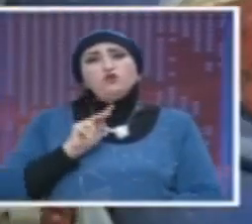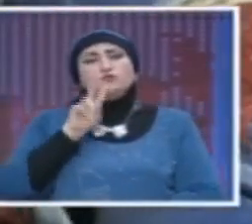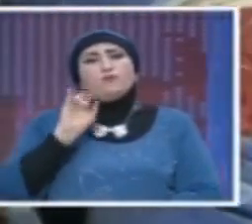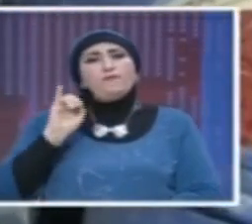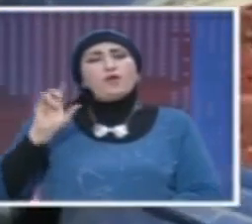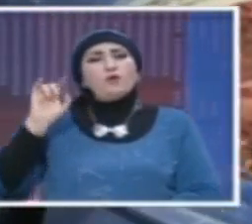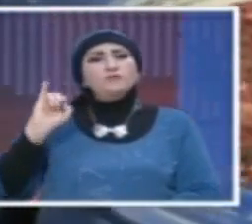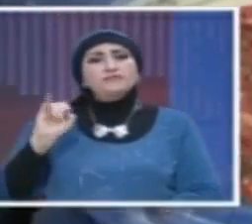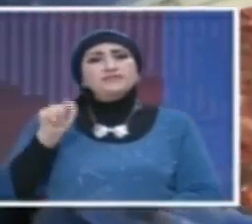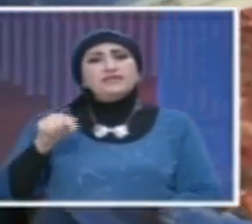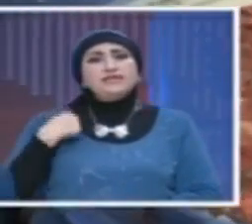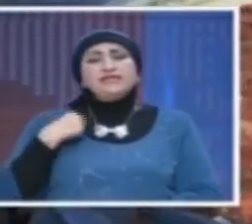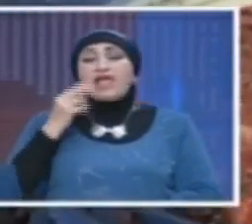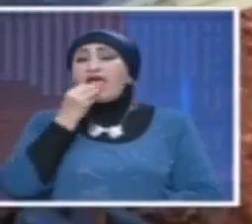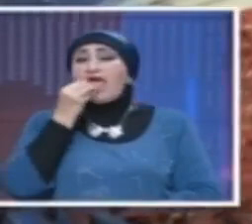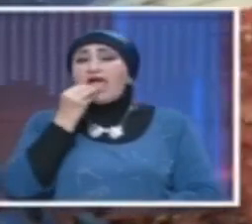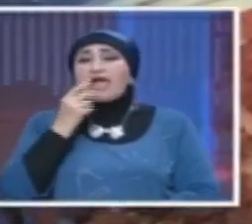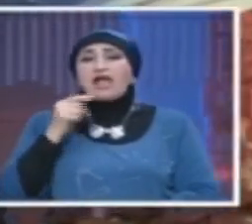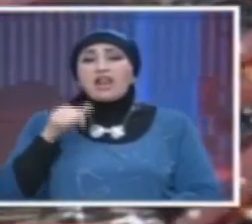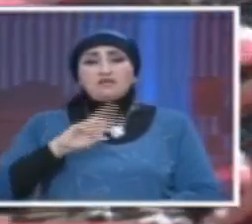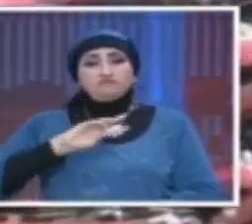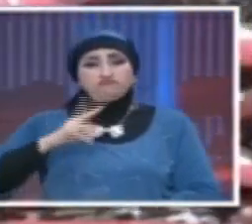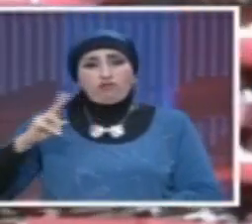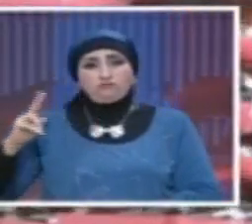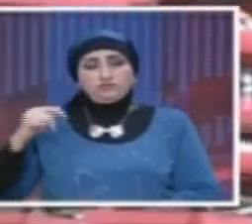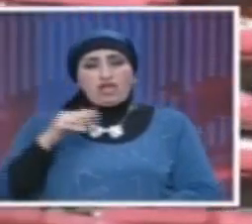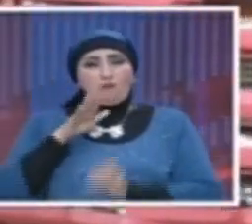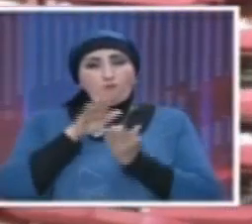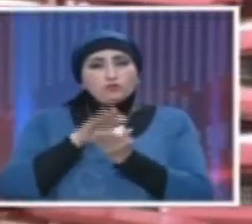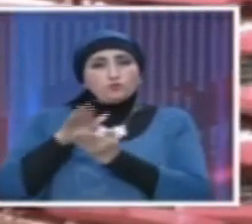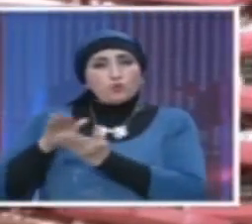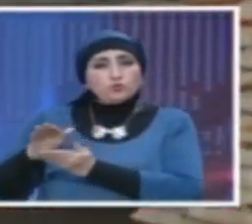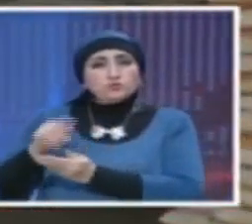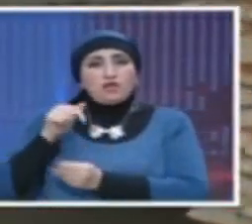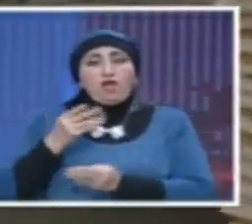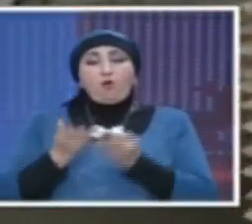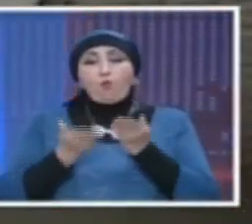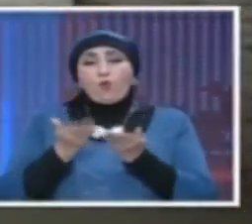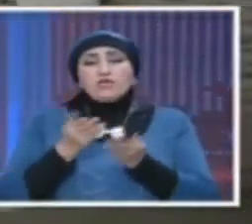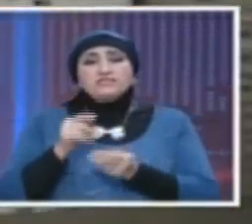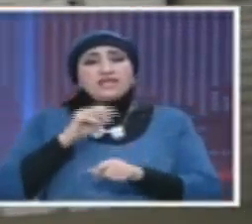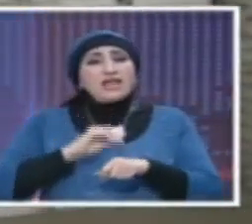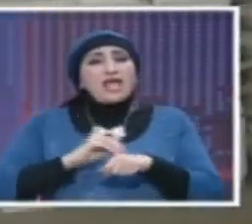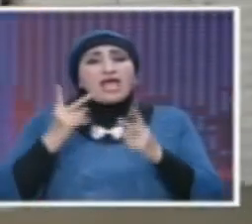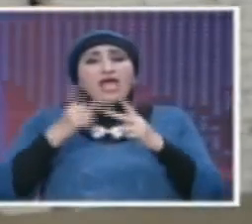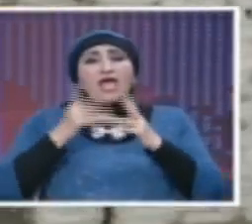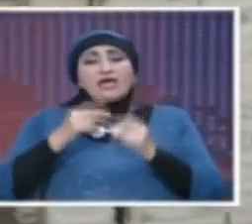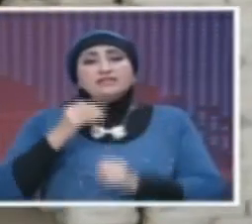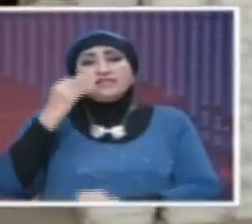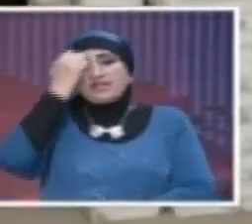8,458 قضية سلع غذائية وتموينية بمضبوطات وزنت أكثر من